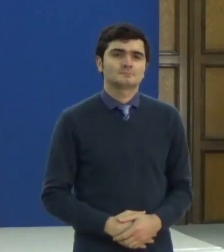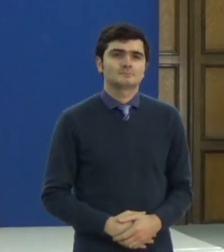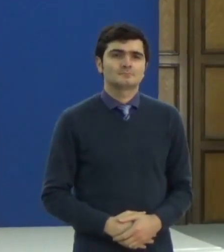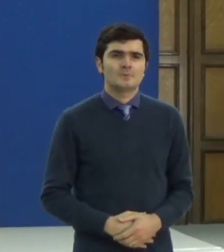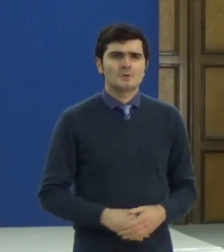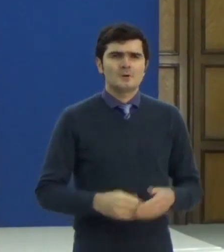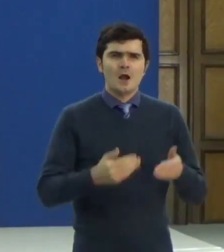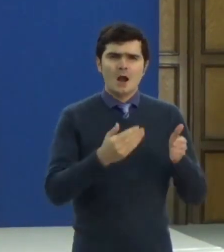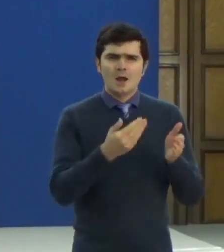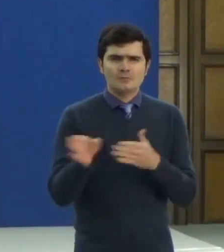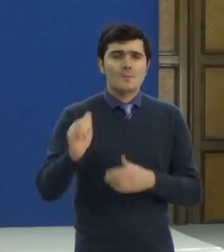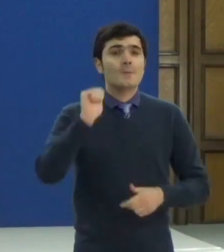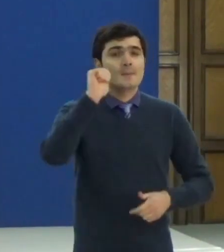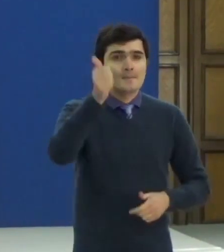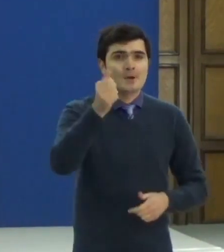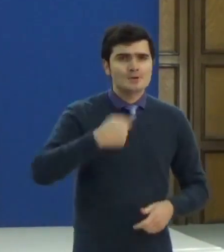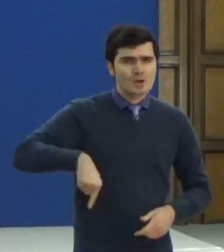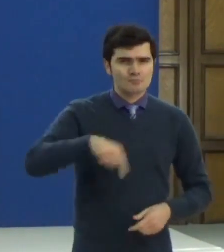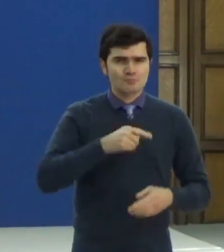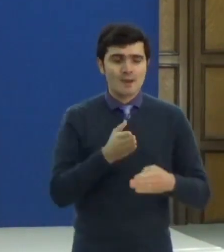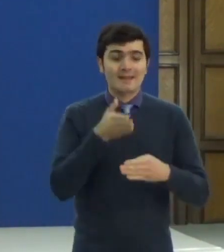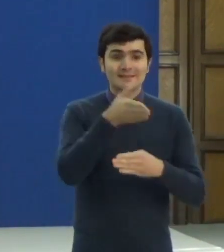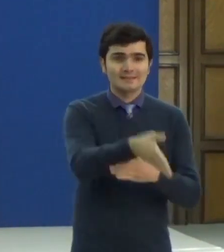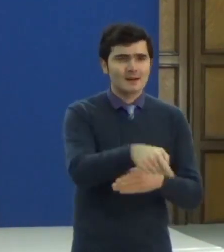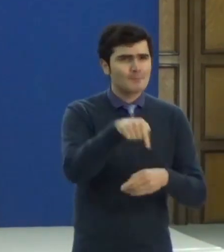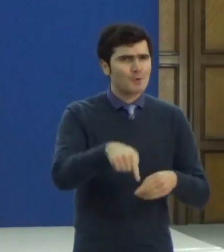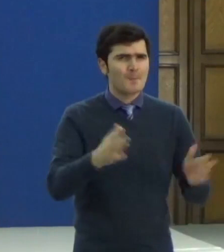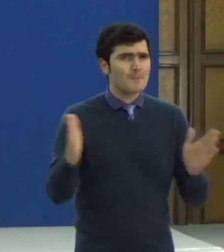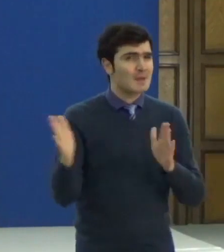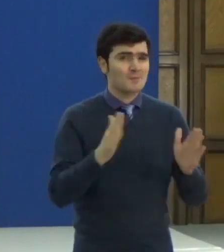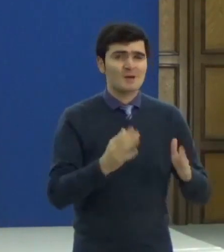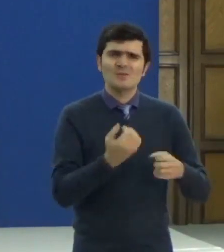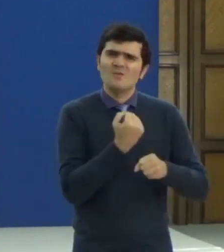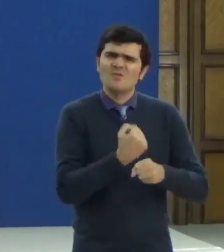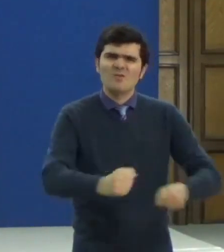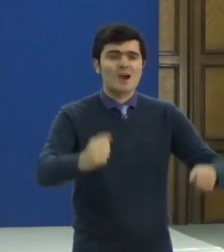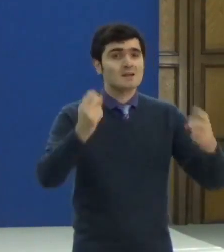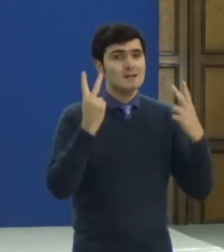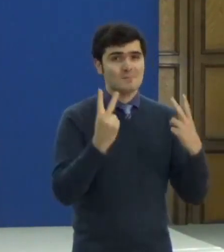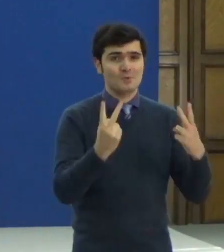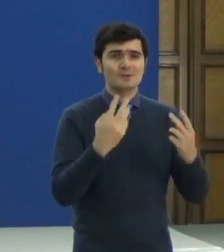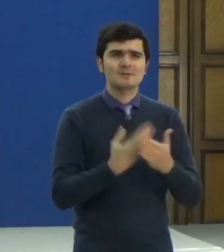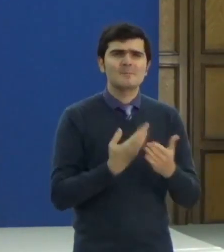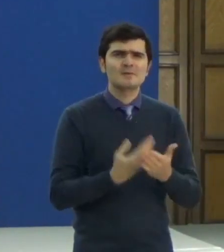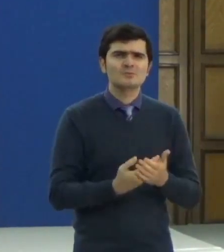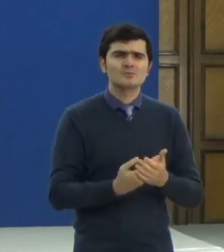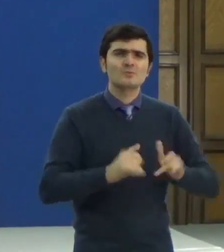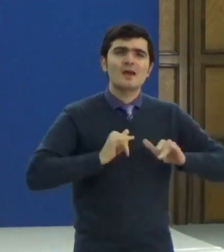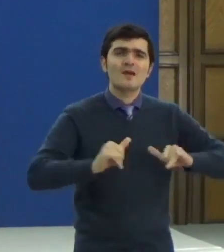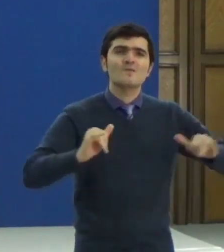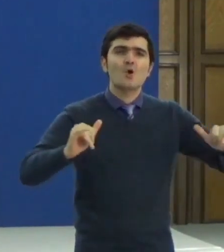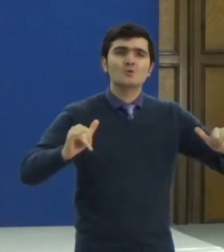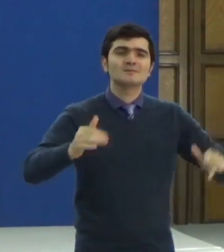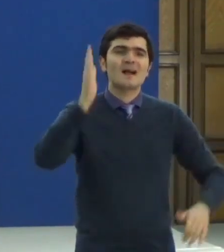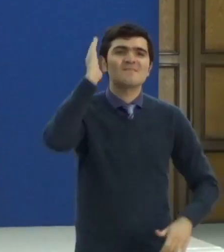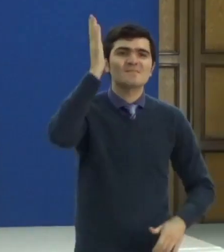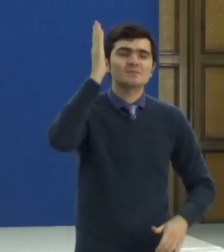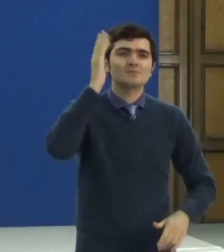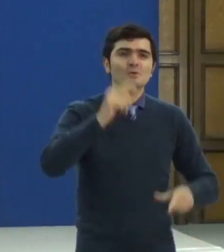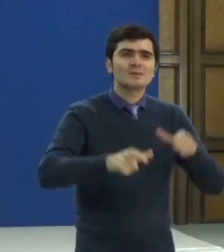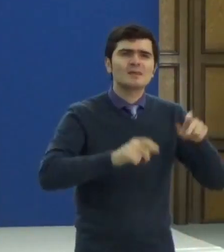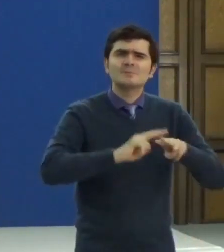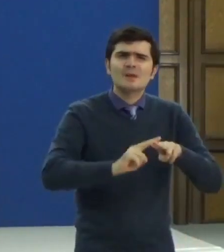Intrăm de mâine într-o perioadă foarte importantă pentru evoluția viitoare a